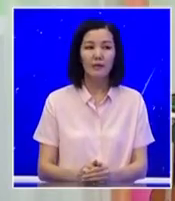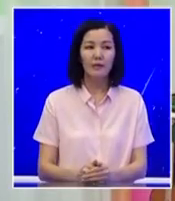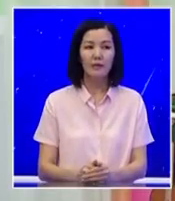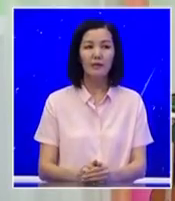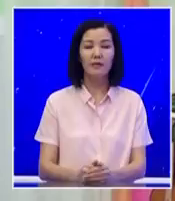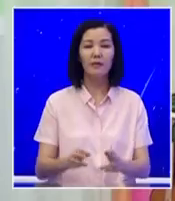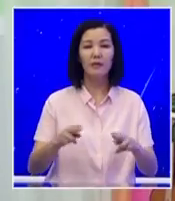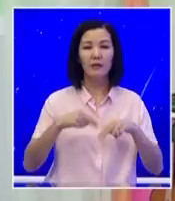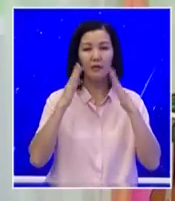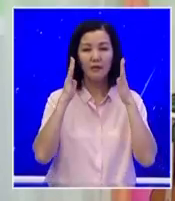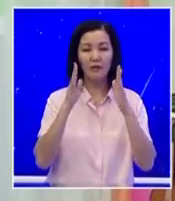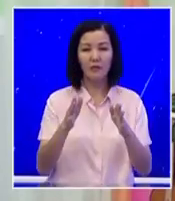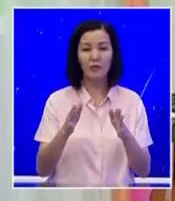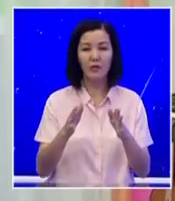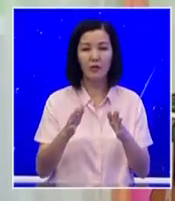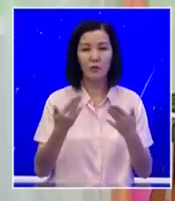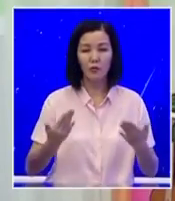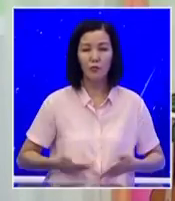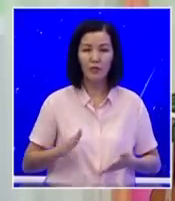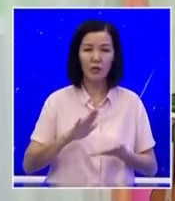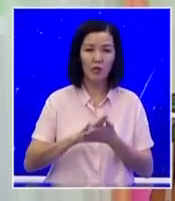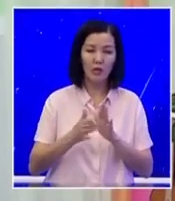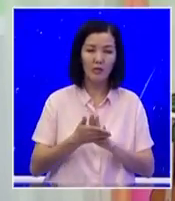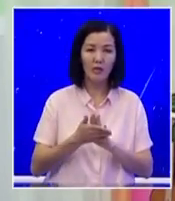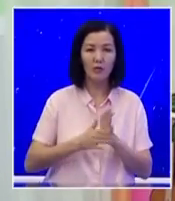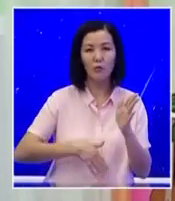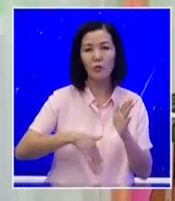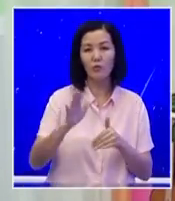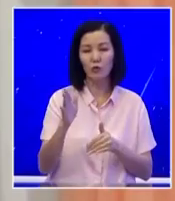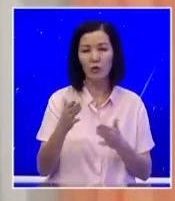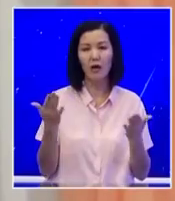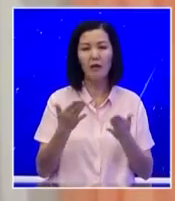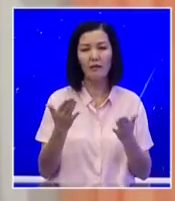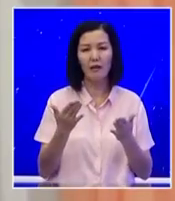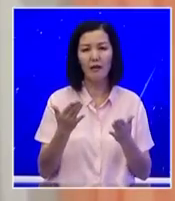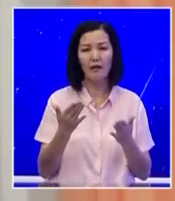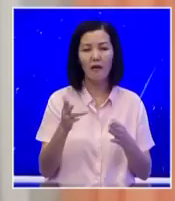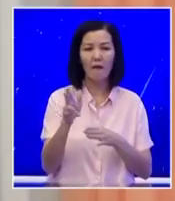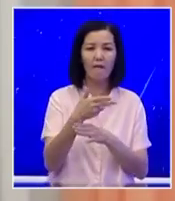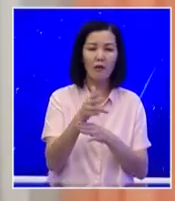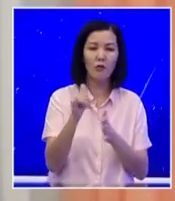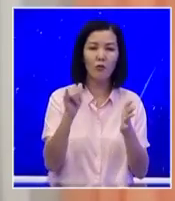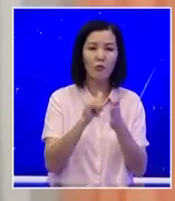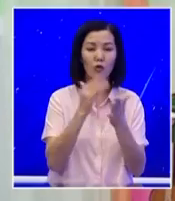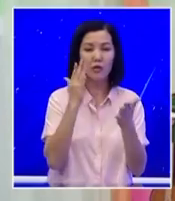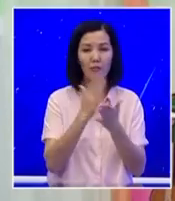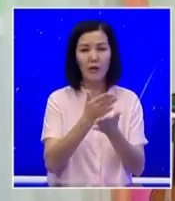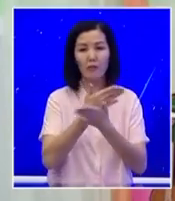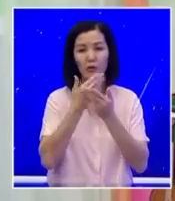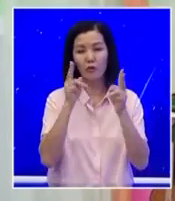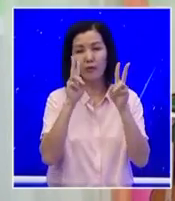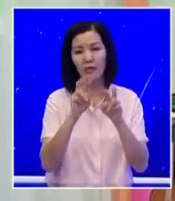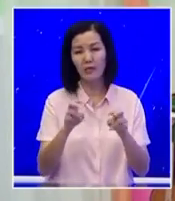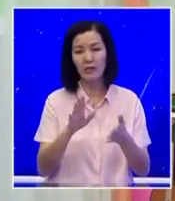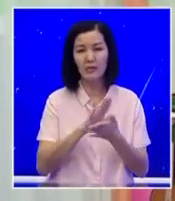аударып жатқанымыз тұрмыстық жағдайлары, видеокамераларының қойылулары,